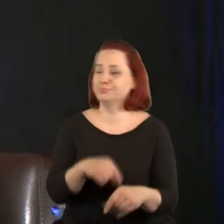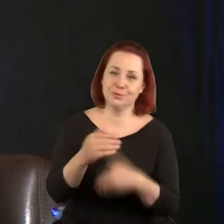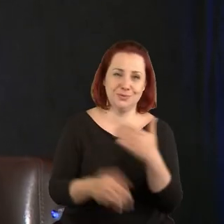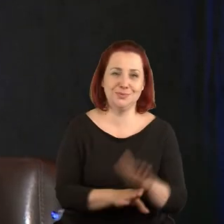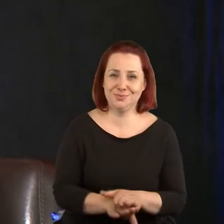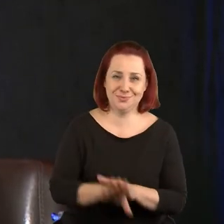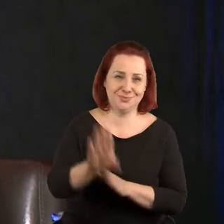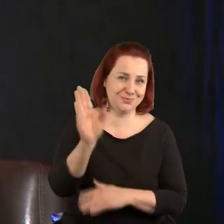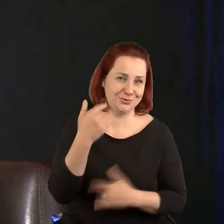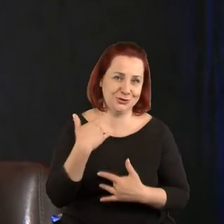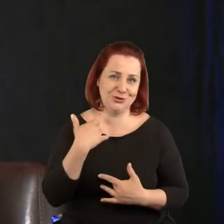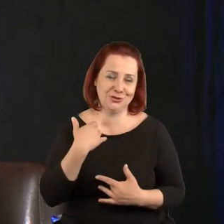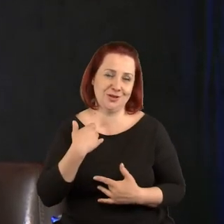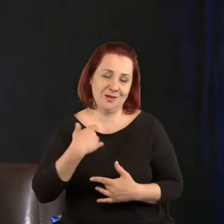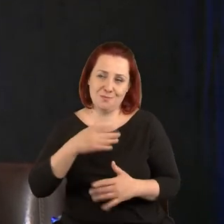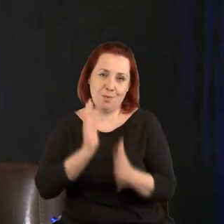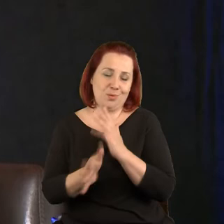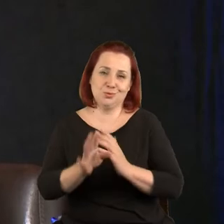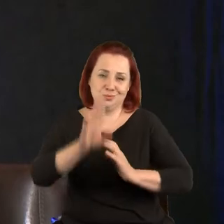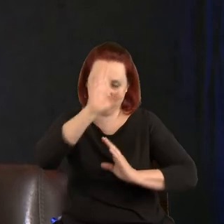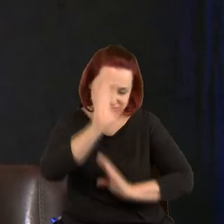niejednokrotnie. Coś nas do czegoś popycha.